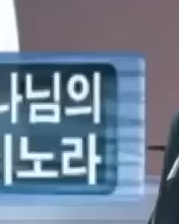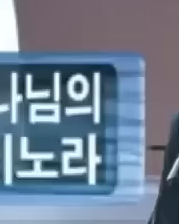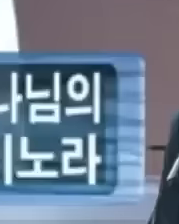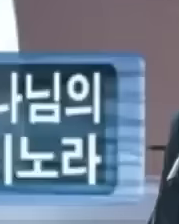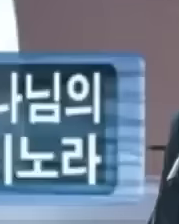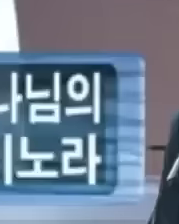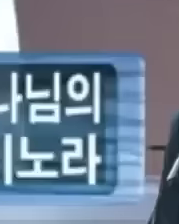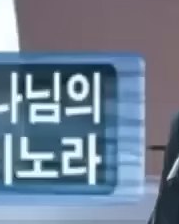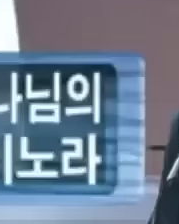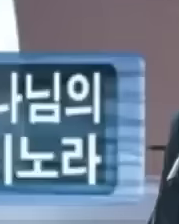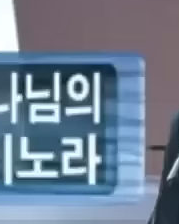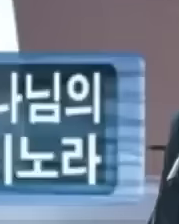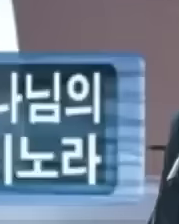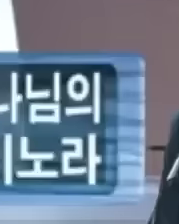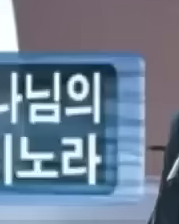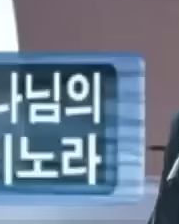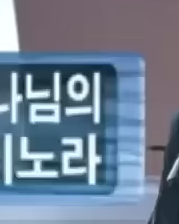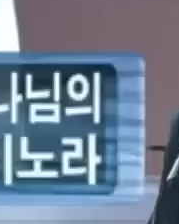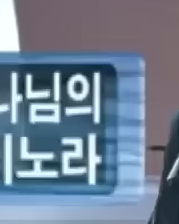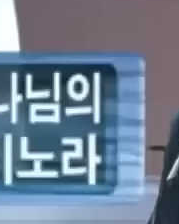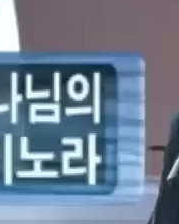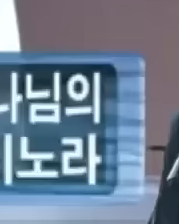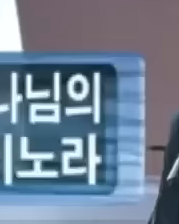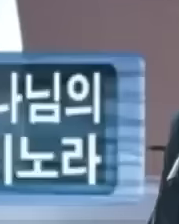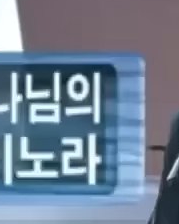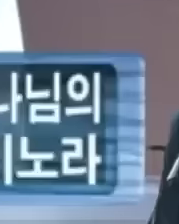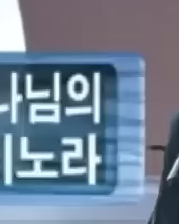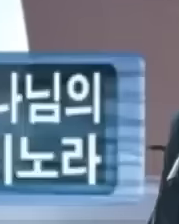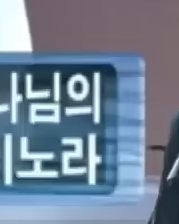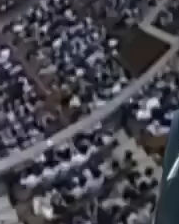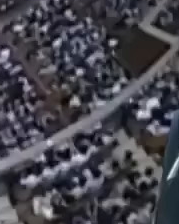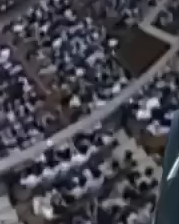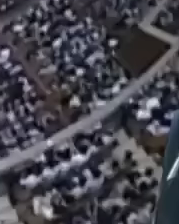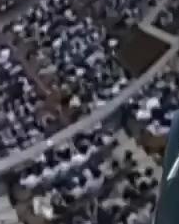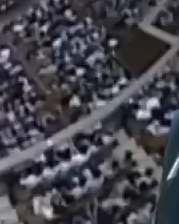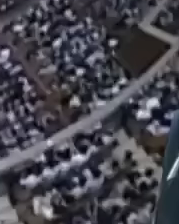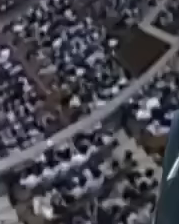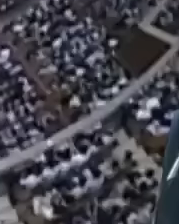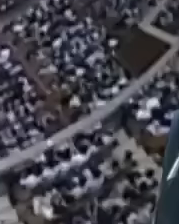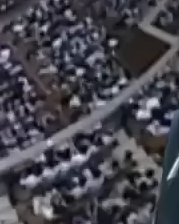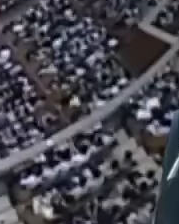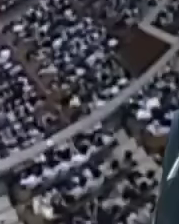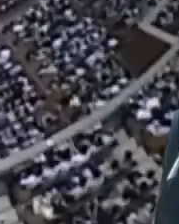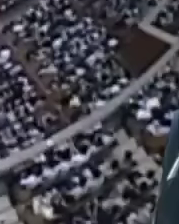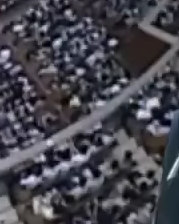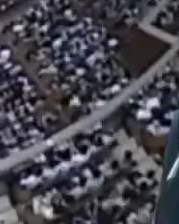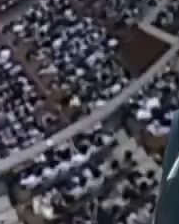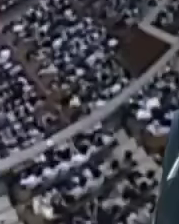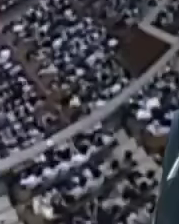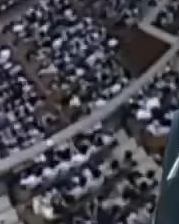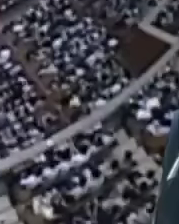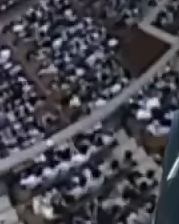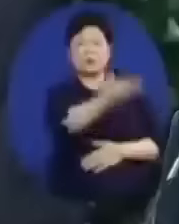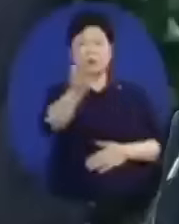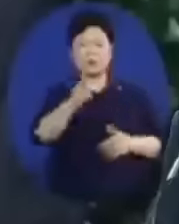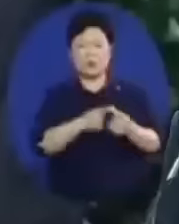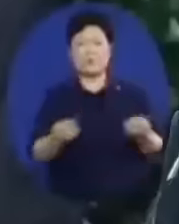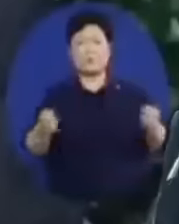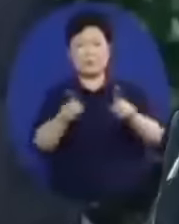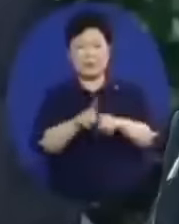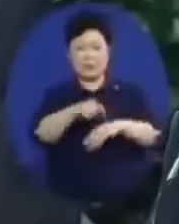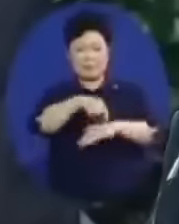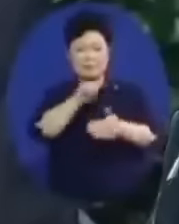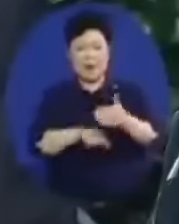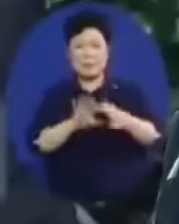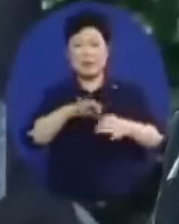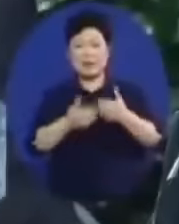법을 육신으로는 죄의 법을 숨기노라. 아멘. 오늘 저는 여러분과 함께